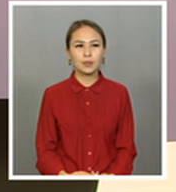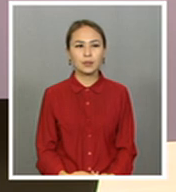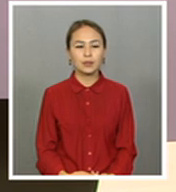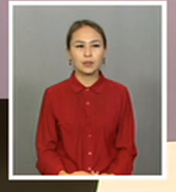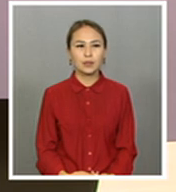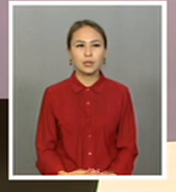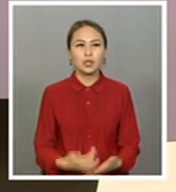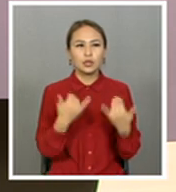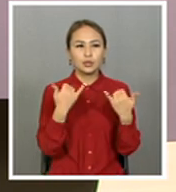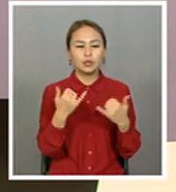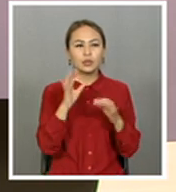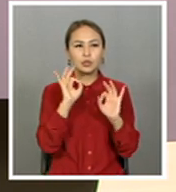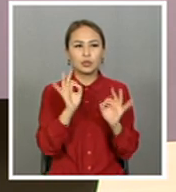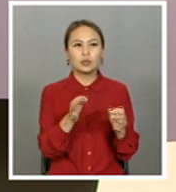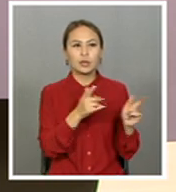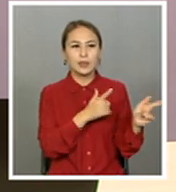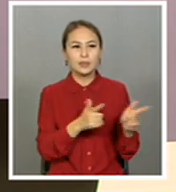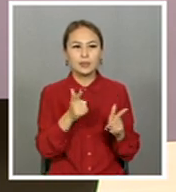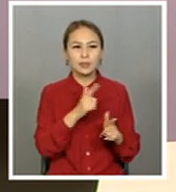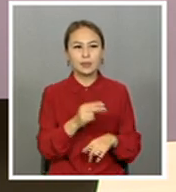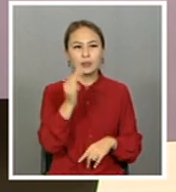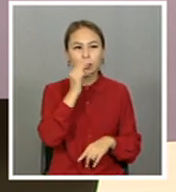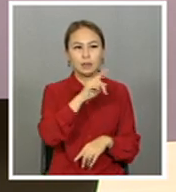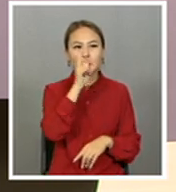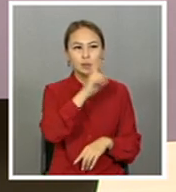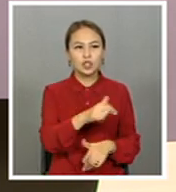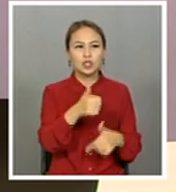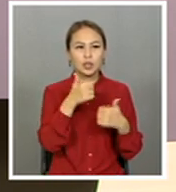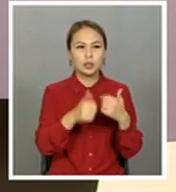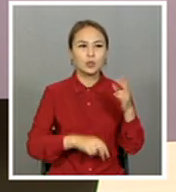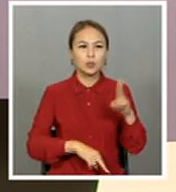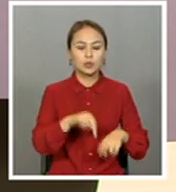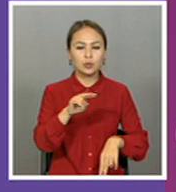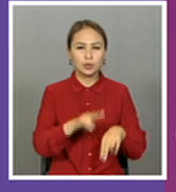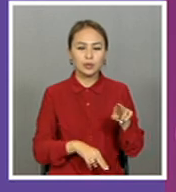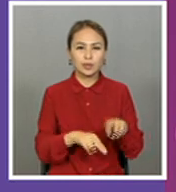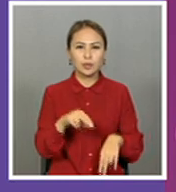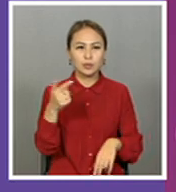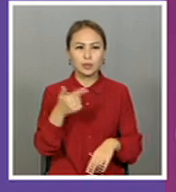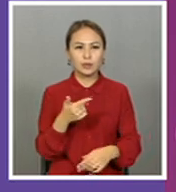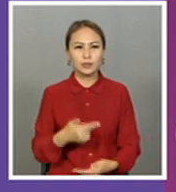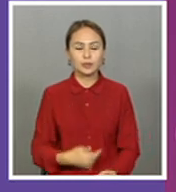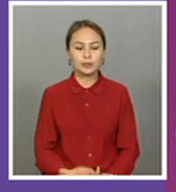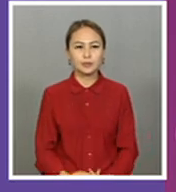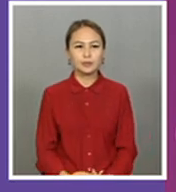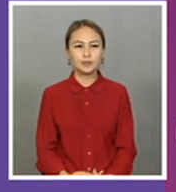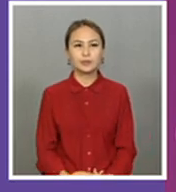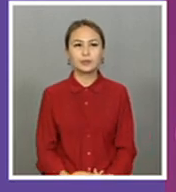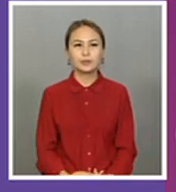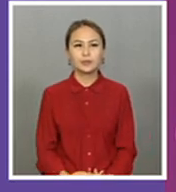Дұрыс әзірленген тағам адамның жақсы көңіл күйінің кепілдігі.